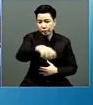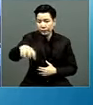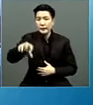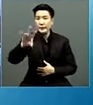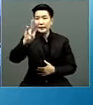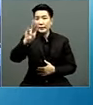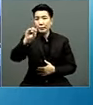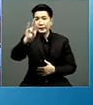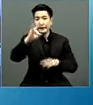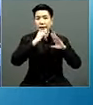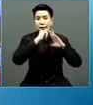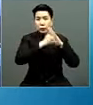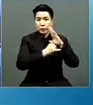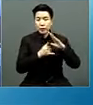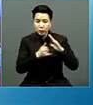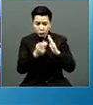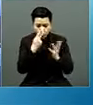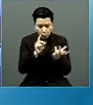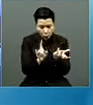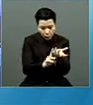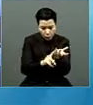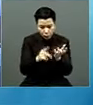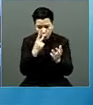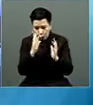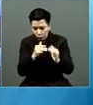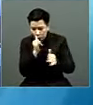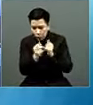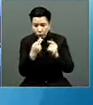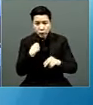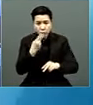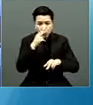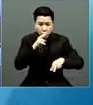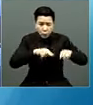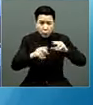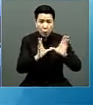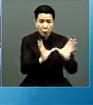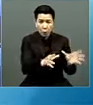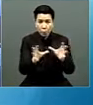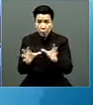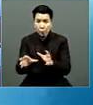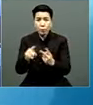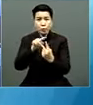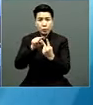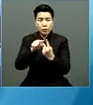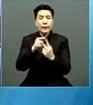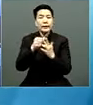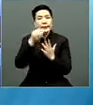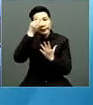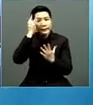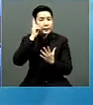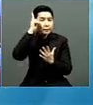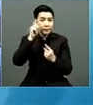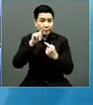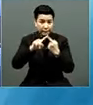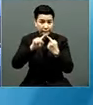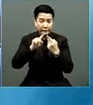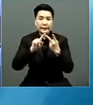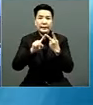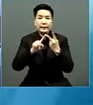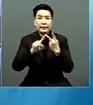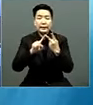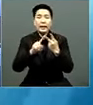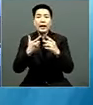จังหวัดนะครับทั้งในเชิงปริมาณและคุณภาพก็พบว่าไป2กลุ่มกิจการครับคือร้านเสริมสวยแต่งผมกับทางด้านร้